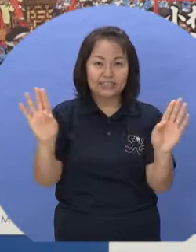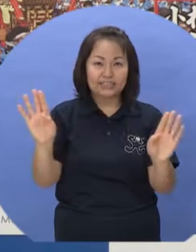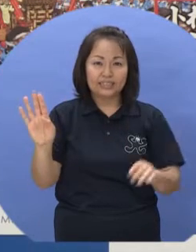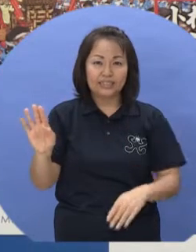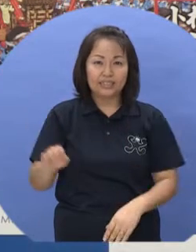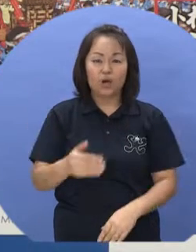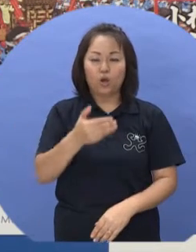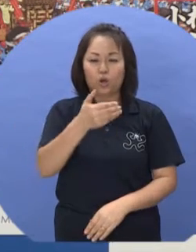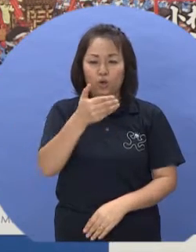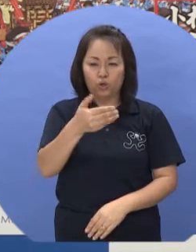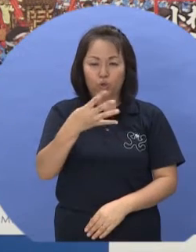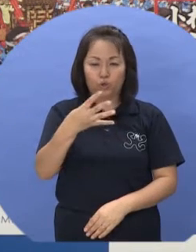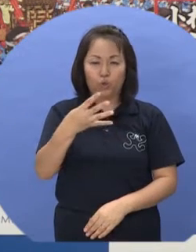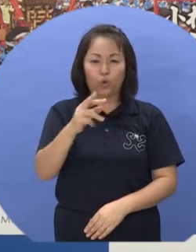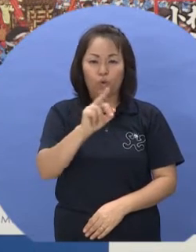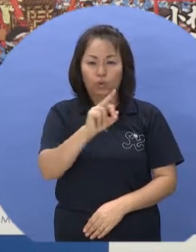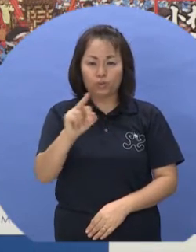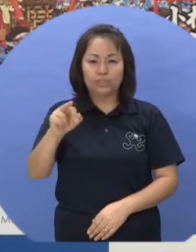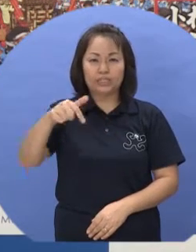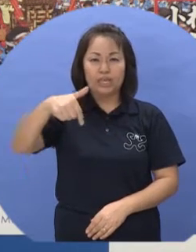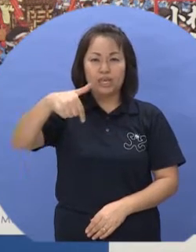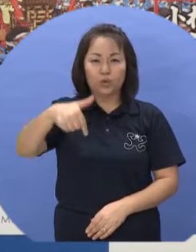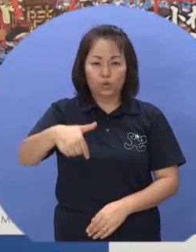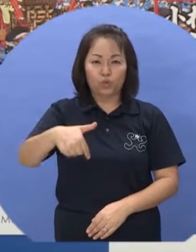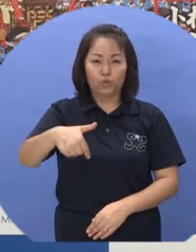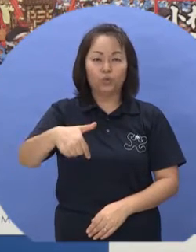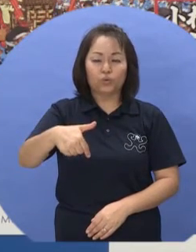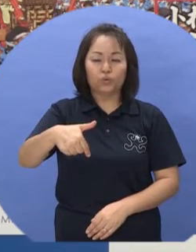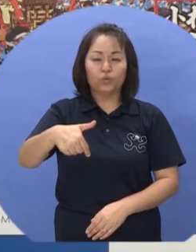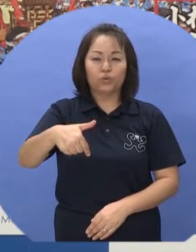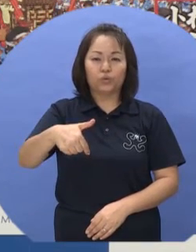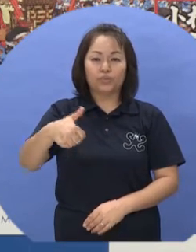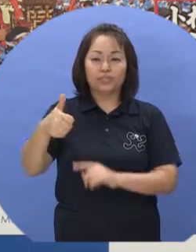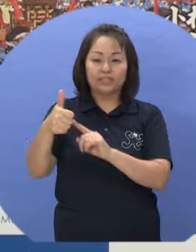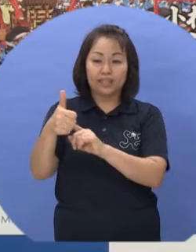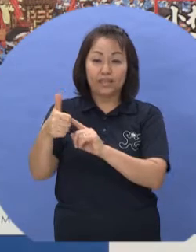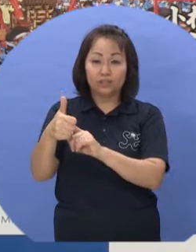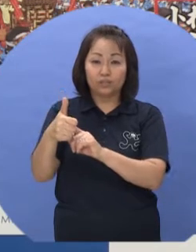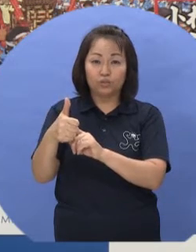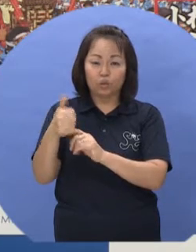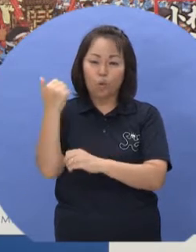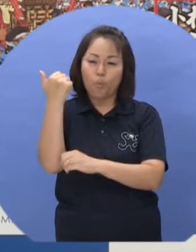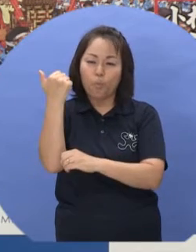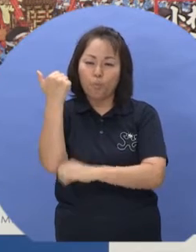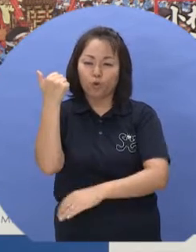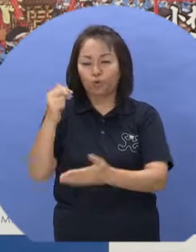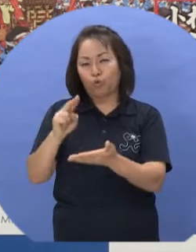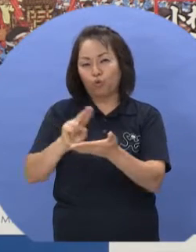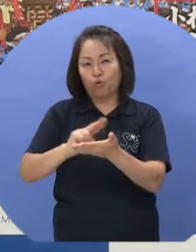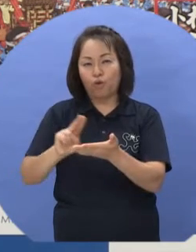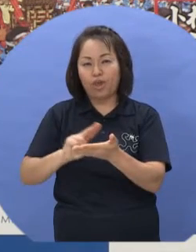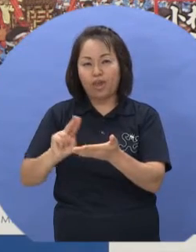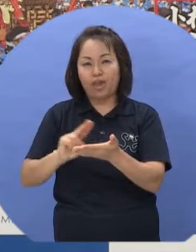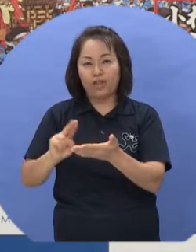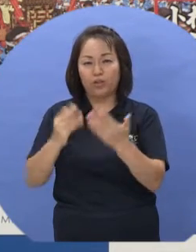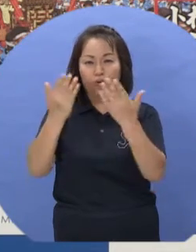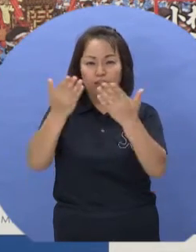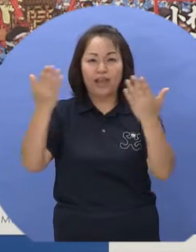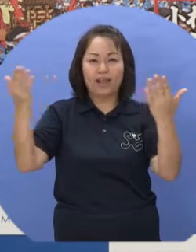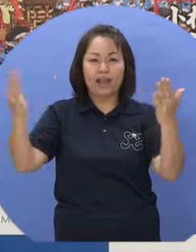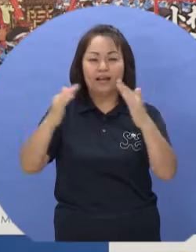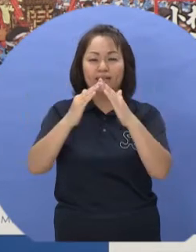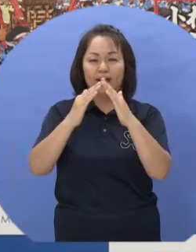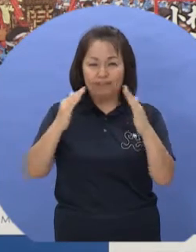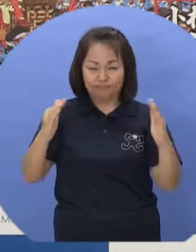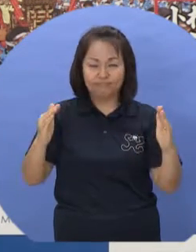ンさんの動画展、原画展を開催をすることにしております。こちらのヨゼフ・ウィルコン